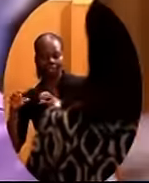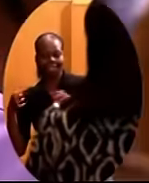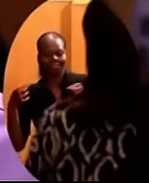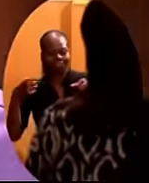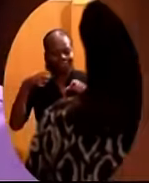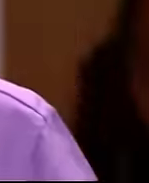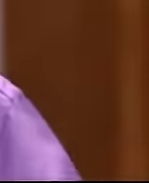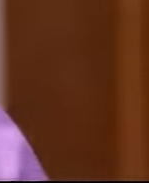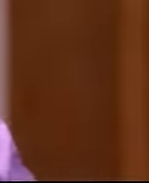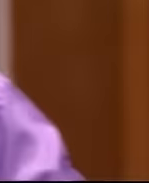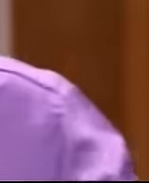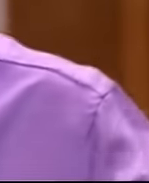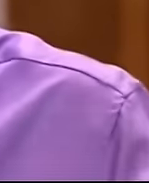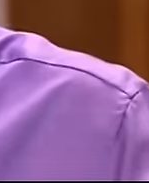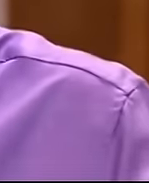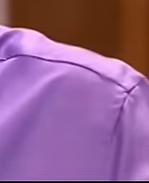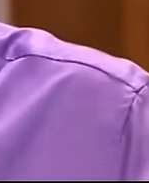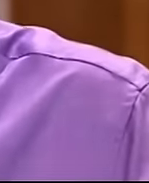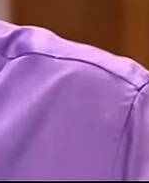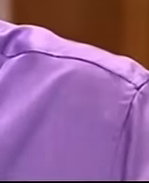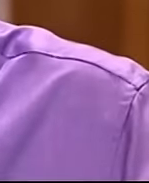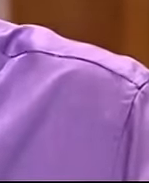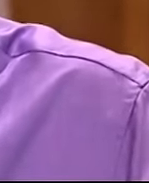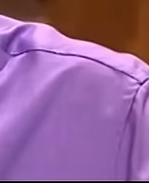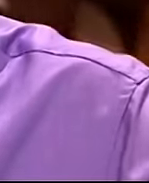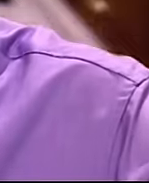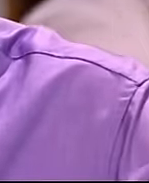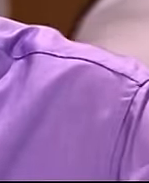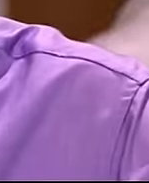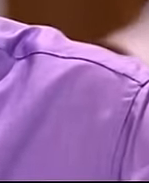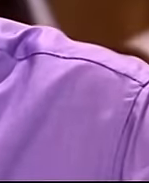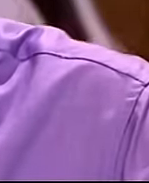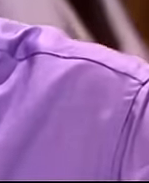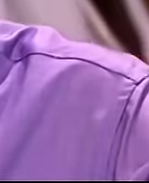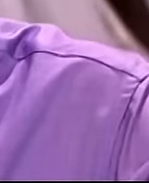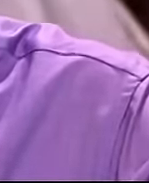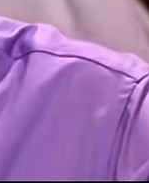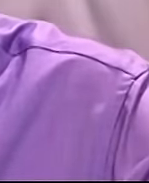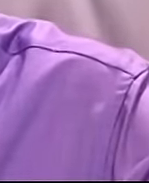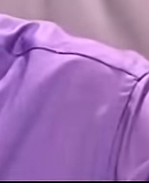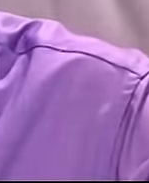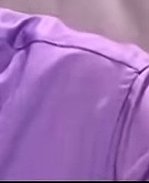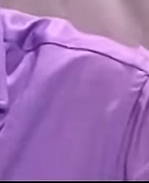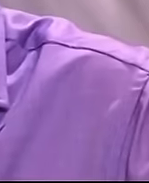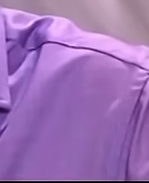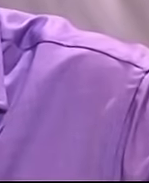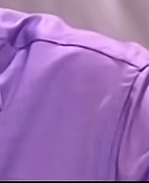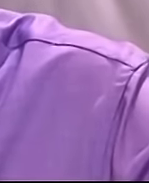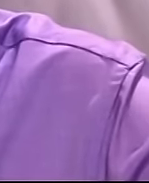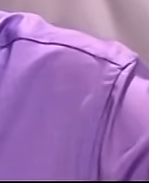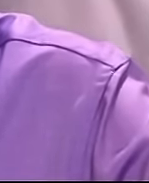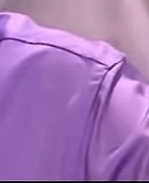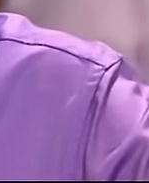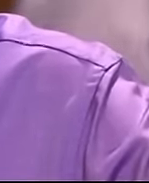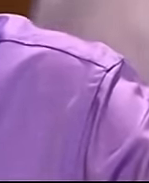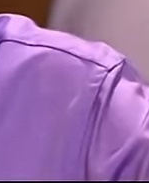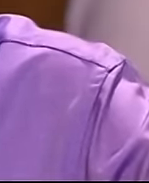deux collectivités les compétences et je ferai un cabinet et je vous dirai très prochainement